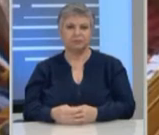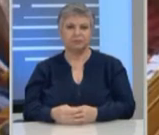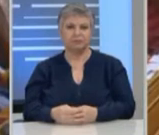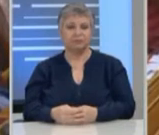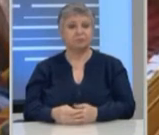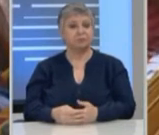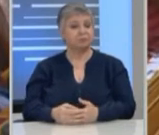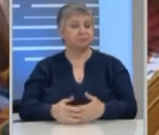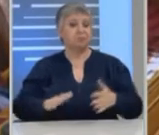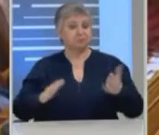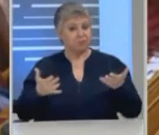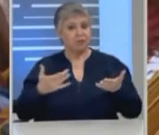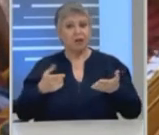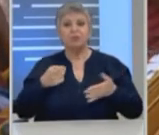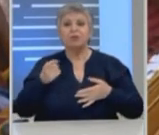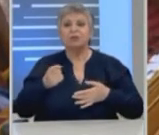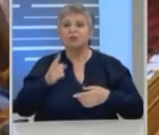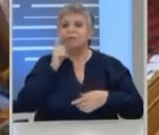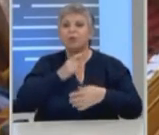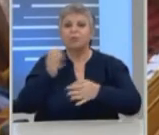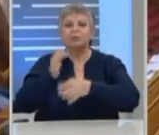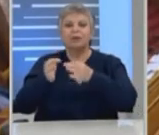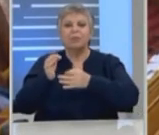Όμως το παραμύθι σας έχει αποδειχθεί ότι δεν έχει δράκο.